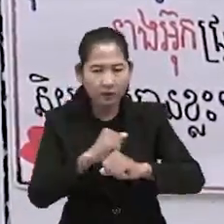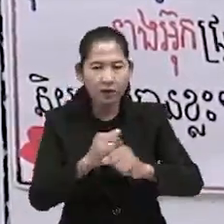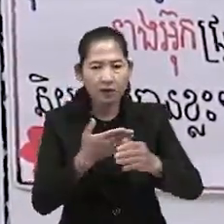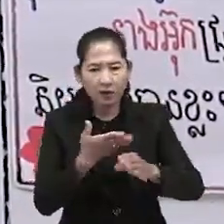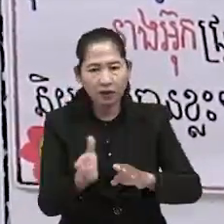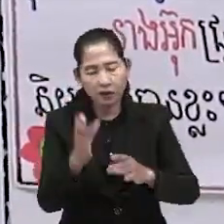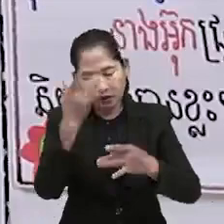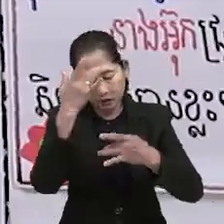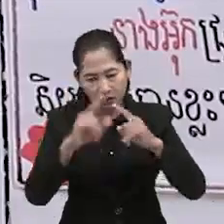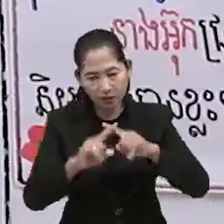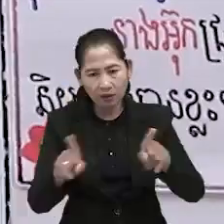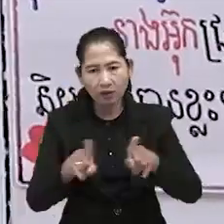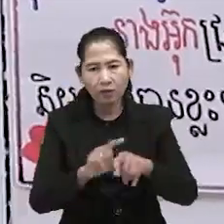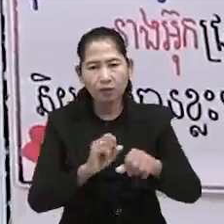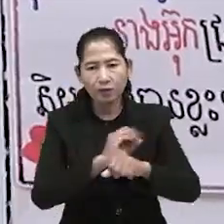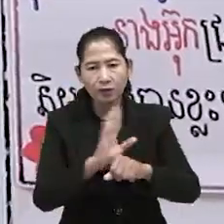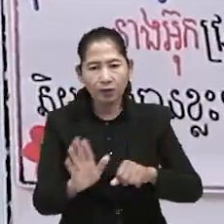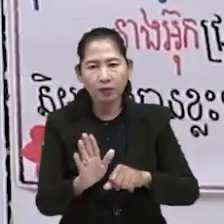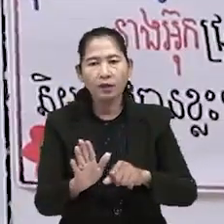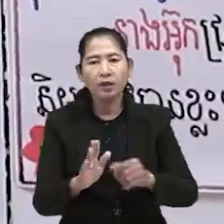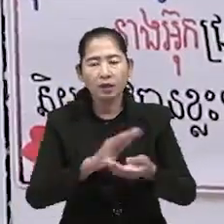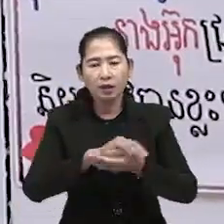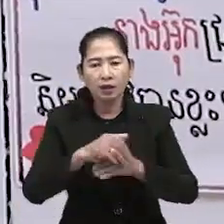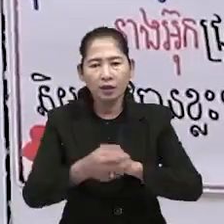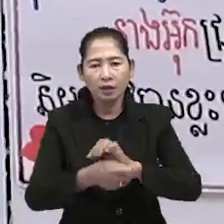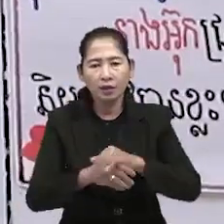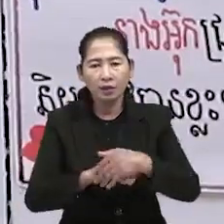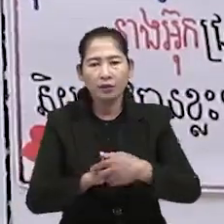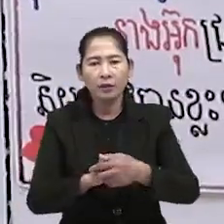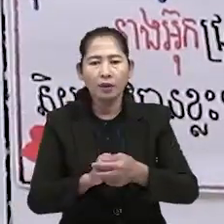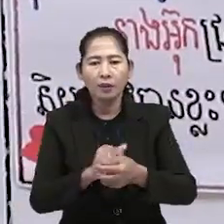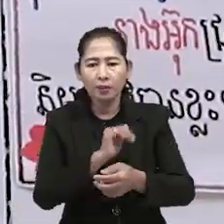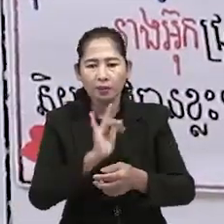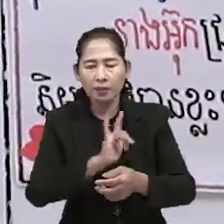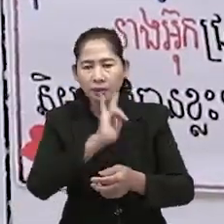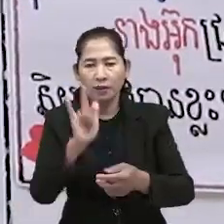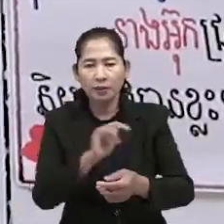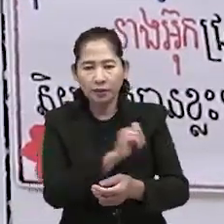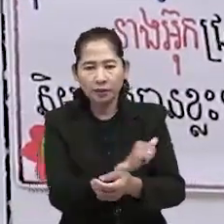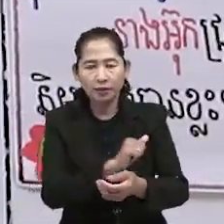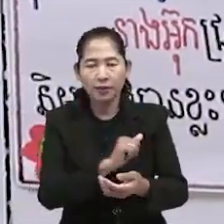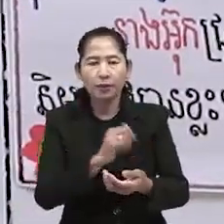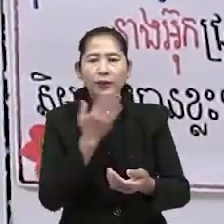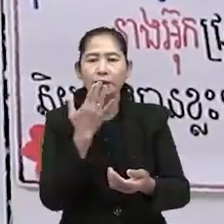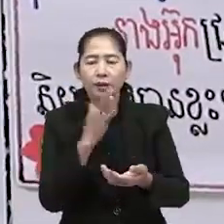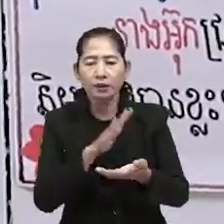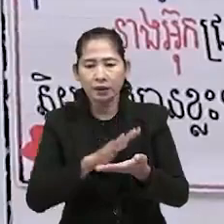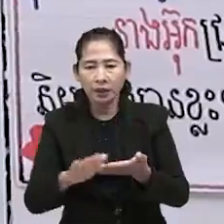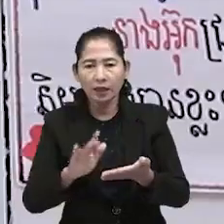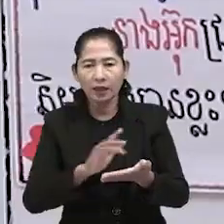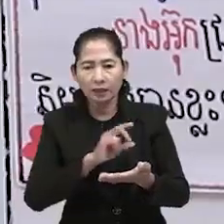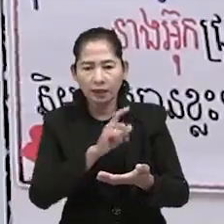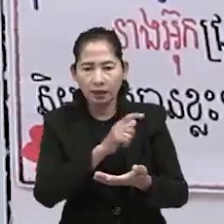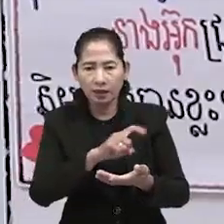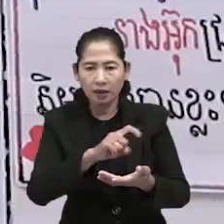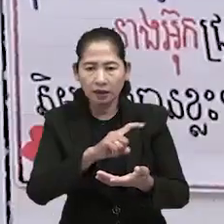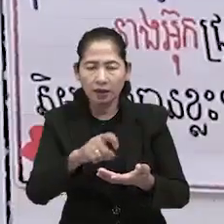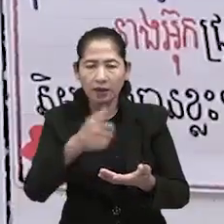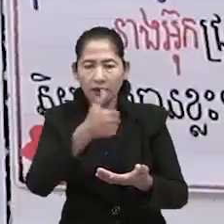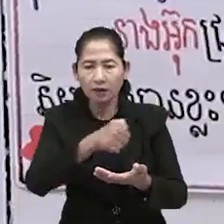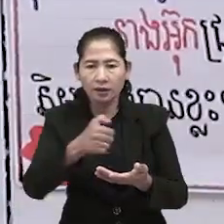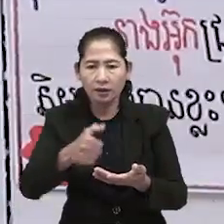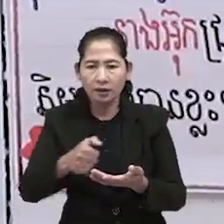តពីជំងឺផ្សេងៗក៏ដូចជាជំងឺ Covid ចាលាងសម្អាតដៃដោយប្រើប្រាស់សាប៊ូនិងទឹកស្អាតប្រើប្រាស់អាល់កុលឬជែលលាងសម្